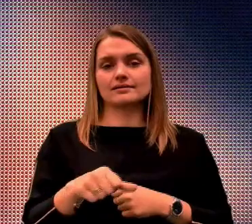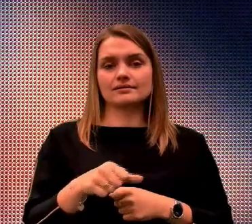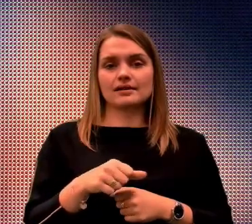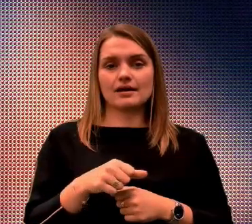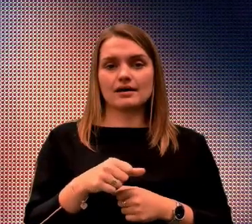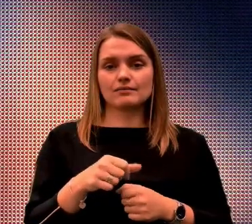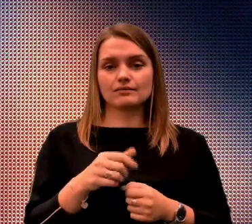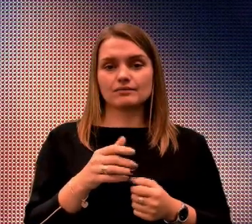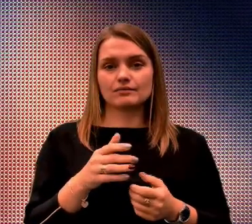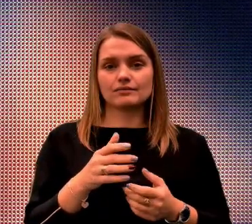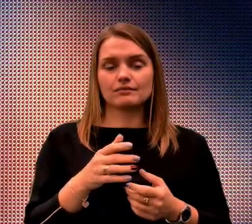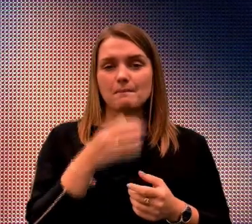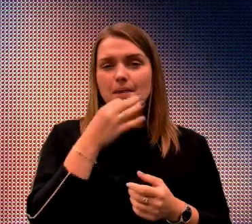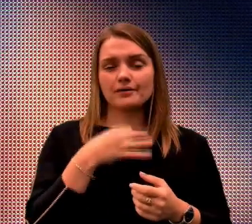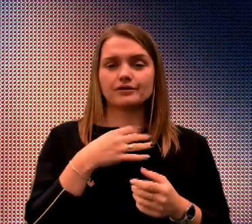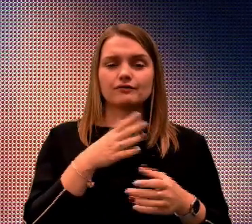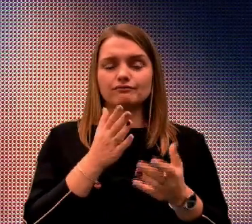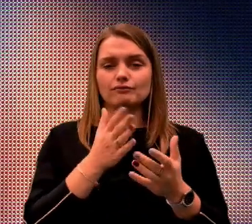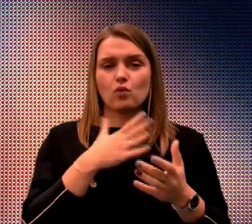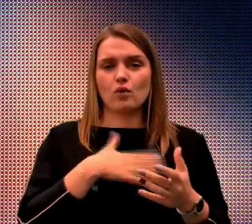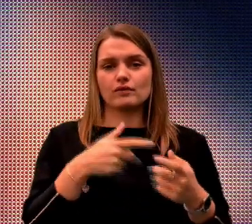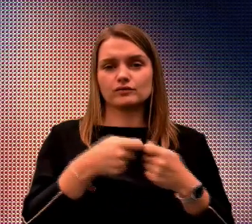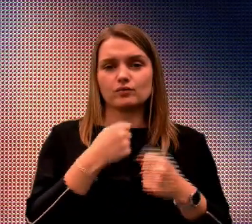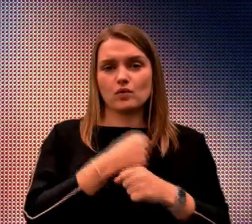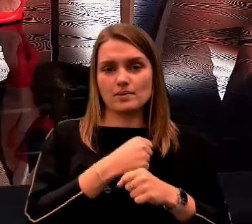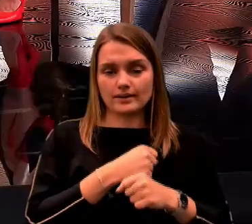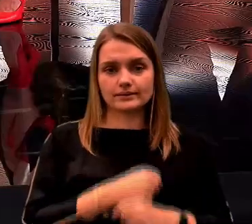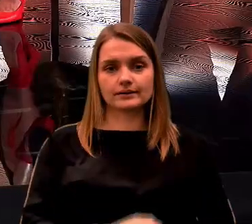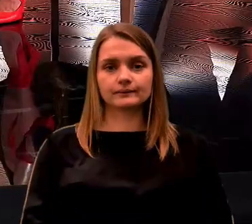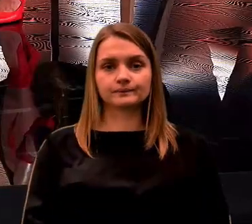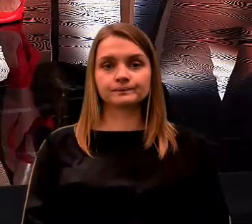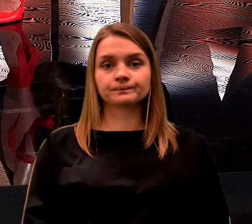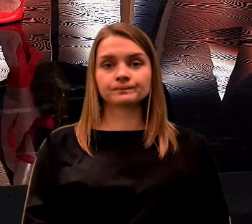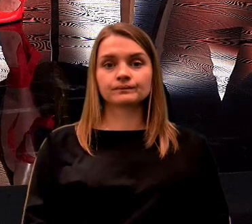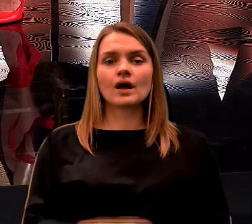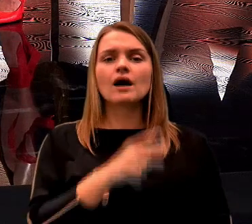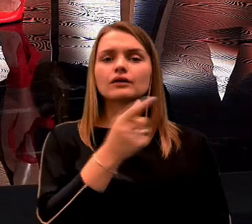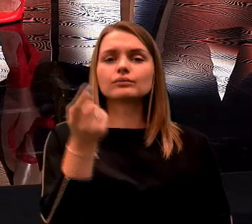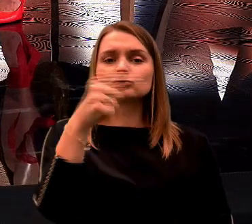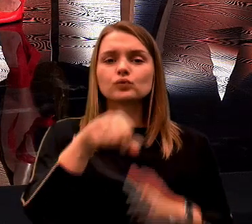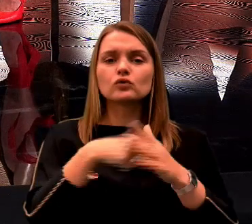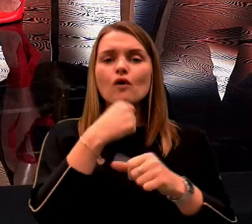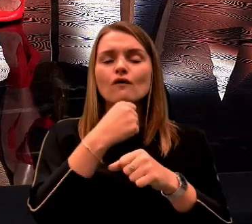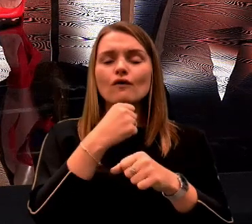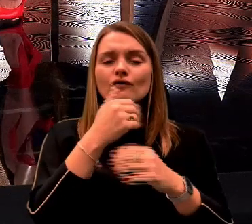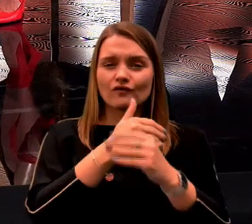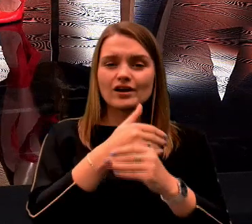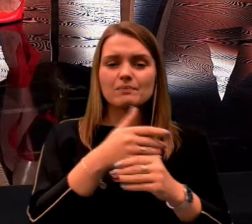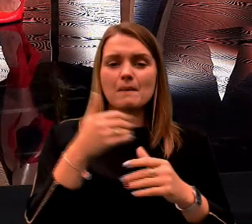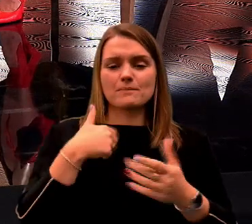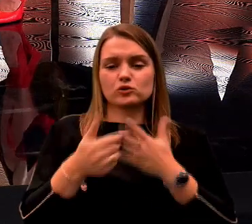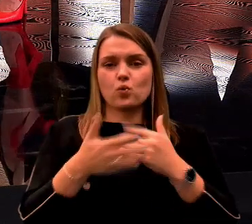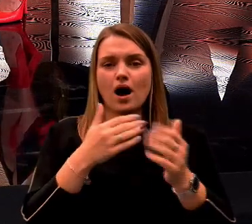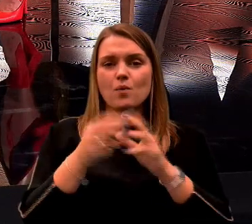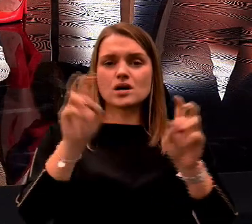stronie współpracy. Ale jak ty to robisz? Znaczy przyszłaś do firmy, tak jak mi opowiadałaś, w momencie, w którym było słabo i teraz jaki styl